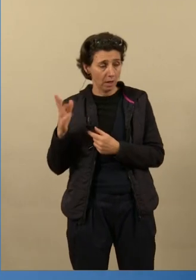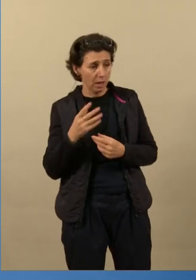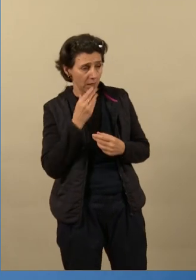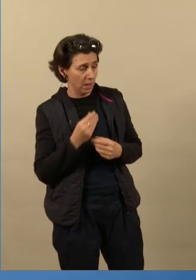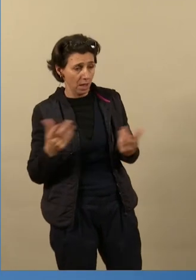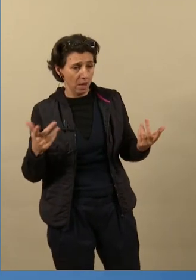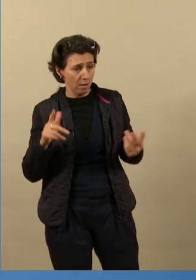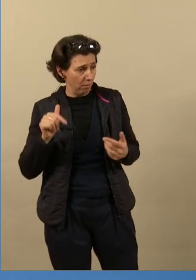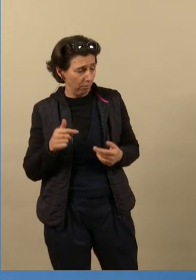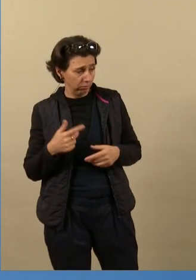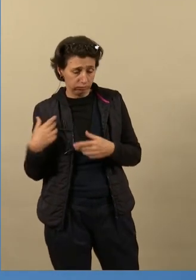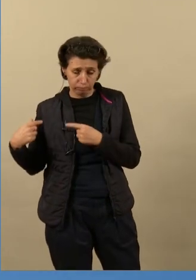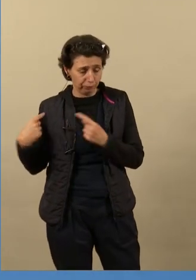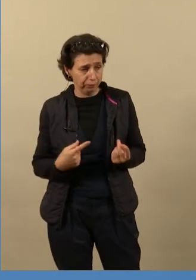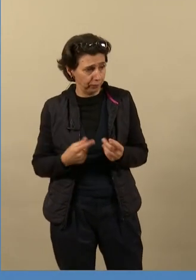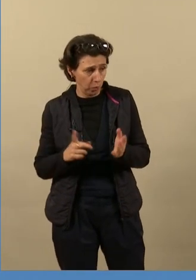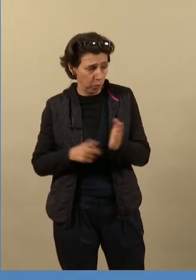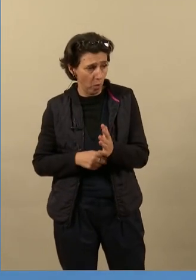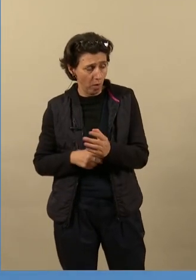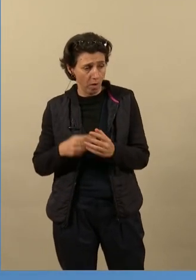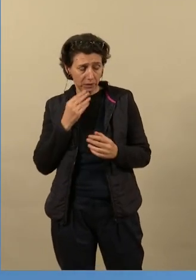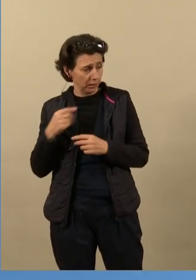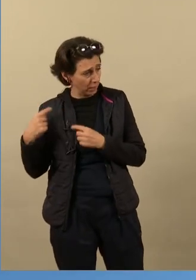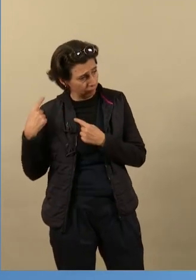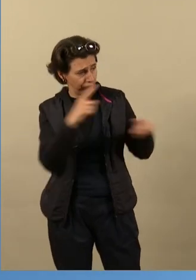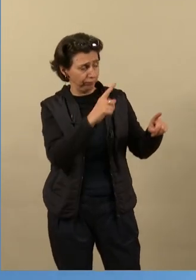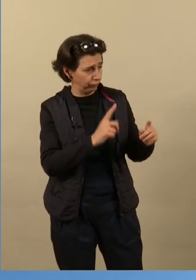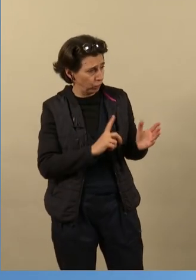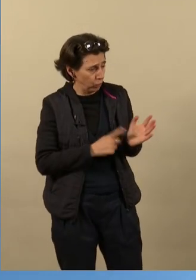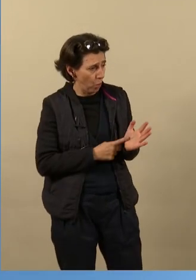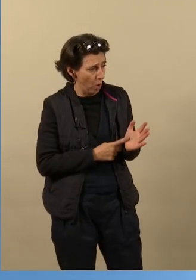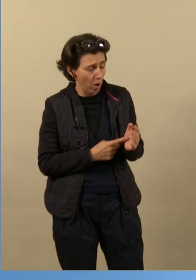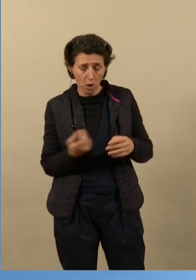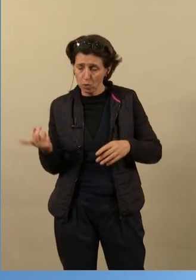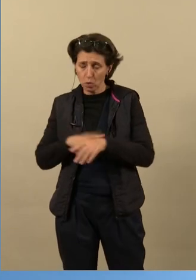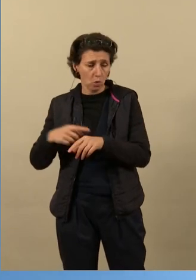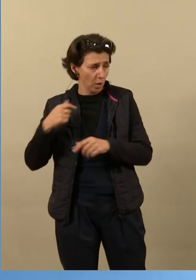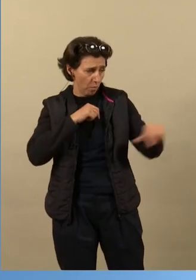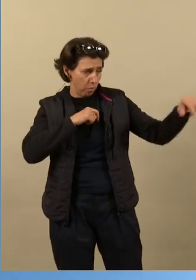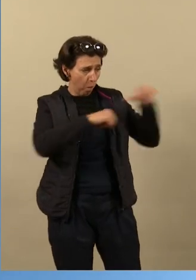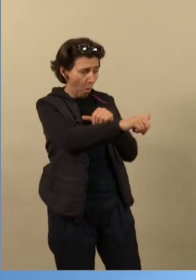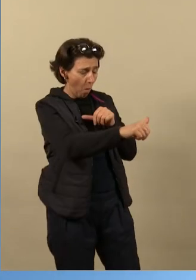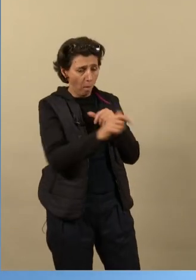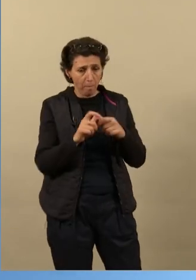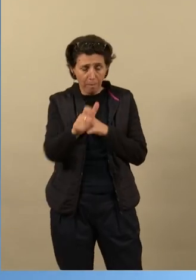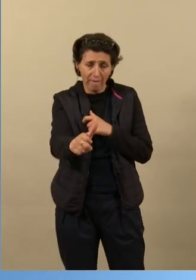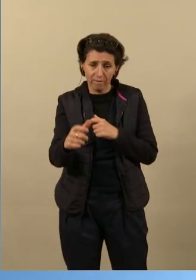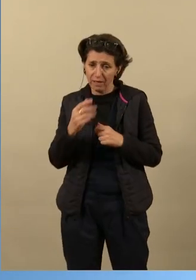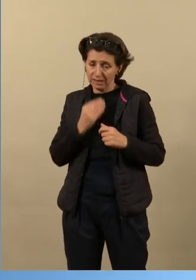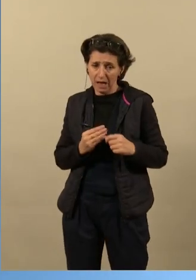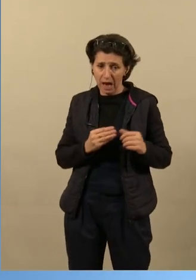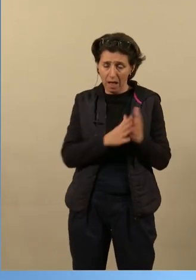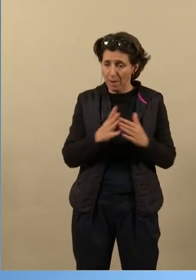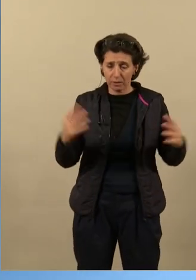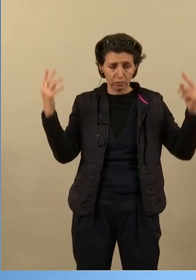d'exister et Israël a également le droit de se défendre la riposte a été immédiate et Israël est entrée en guerre contre le hamass c'est une